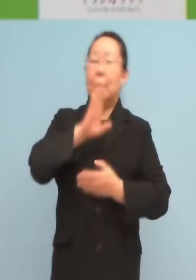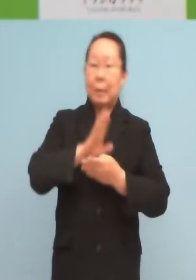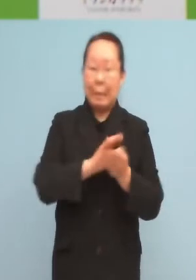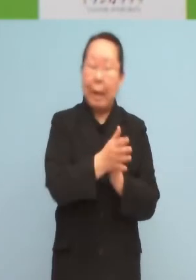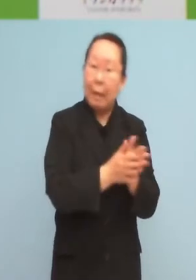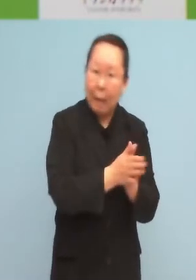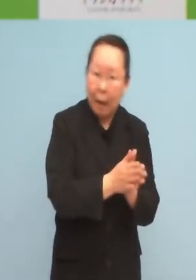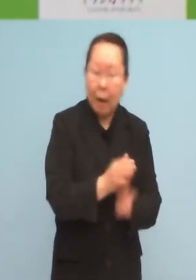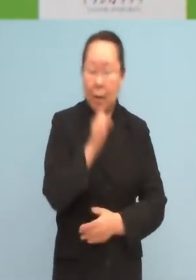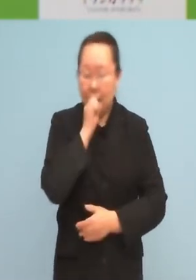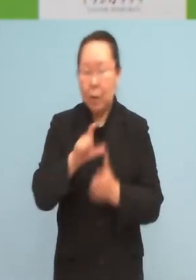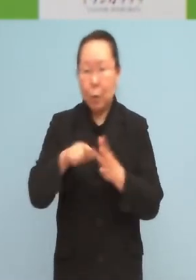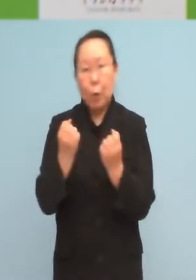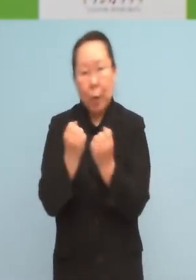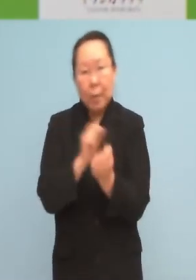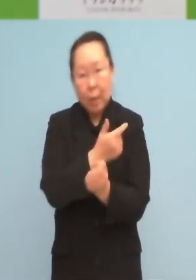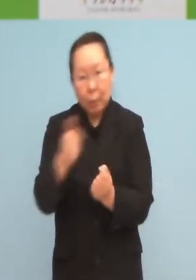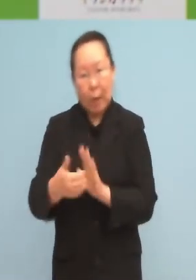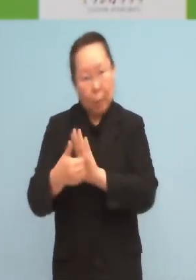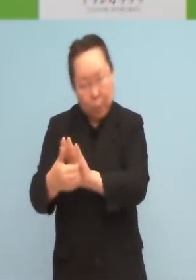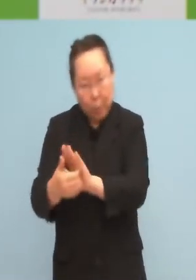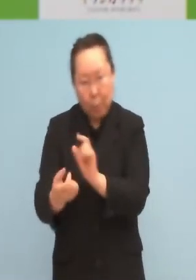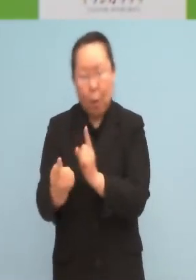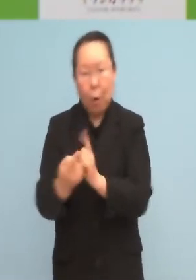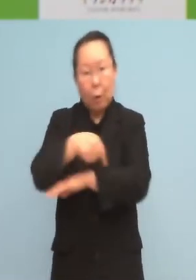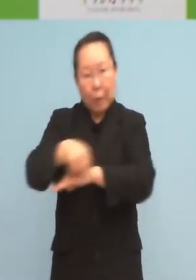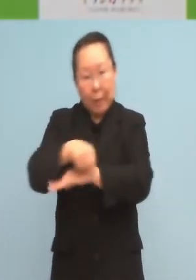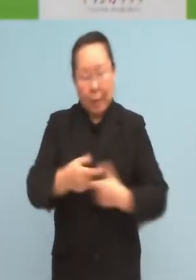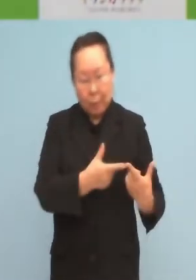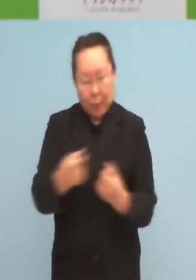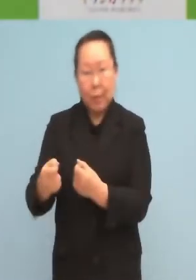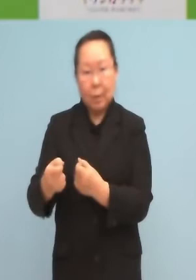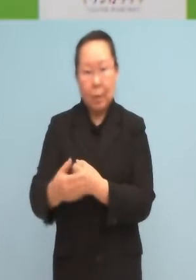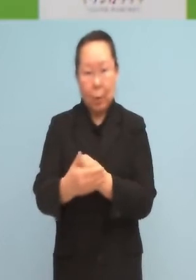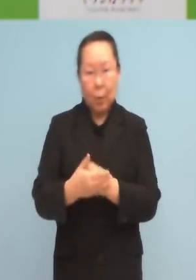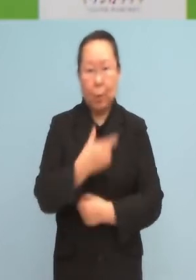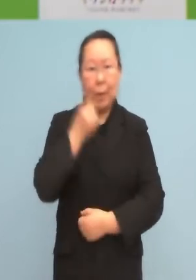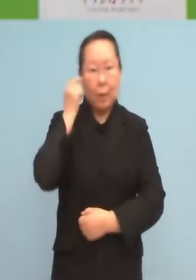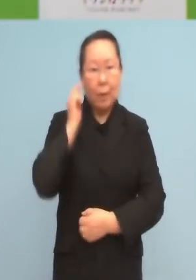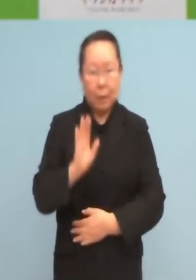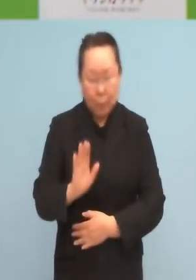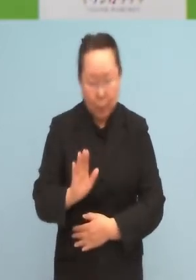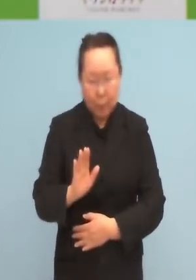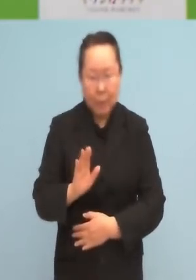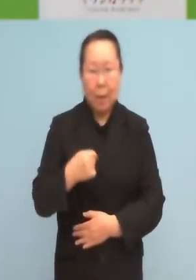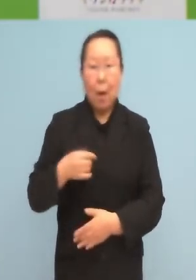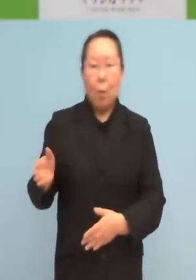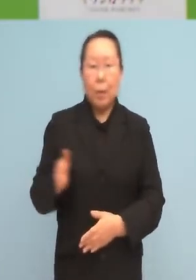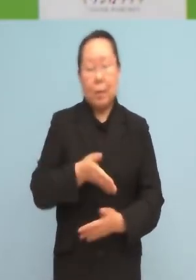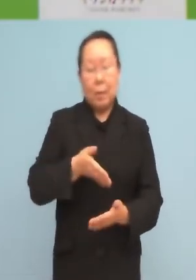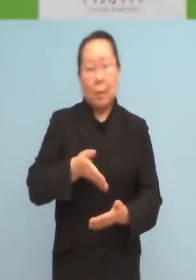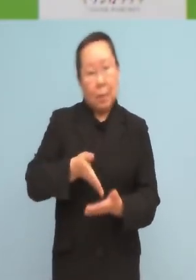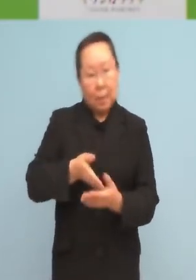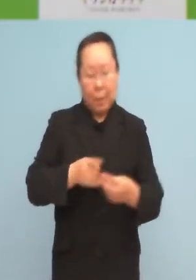など予防対策を徹底をしていただきたいと、このようにお申し上げであります。私からは以上3件であ